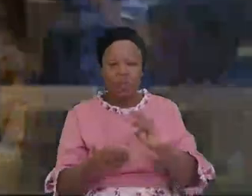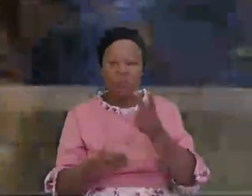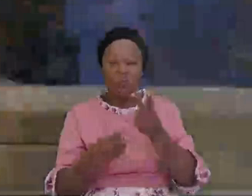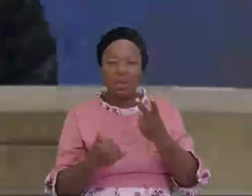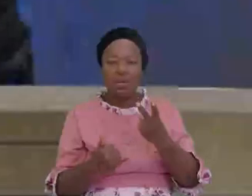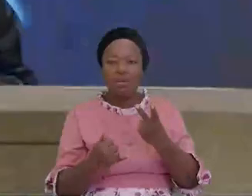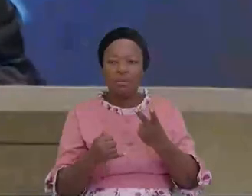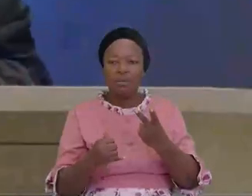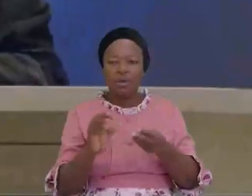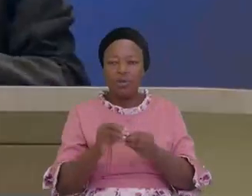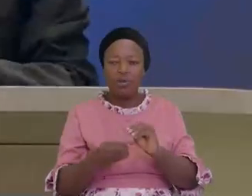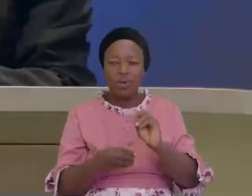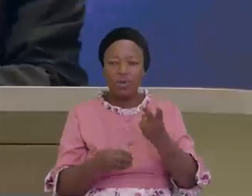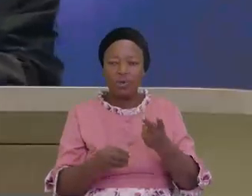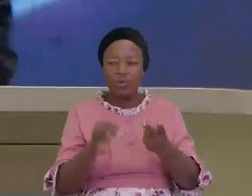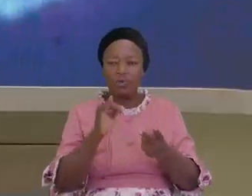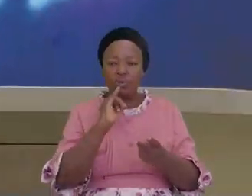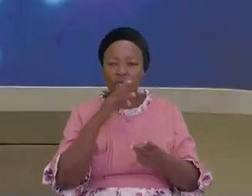Deuxième point maintenant.